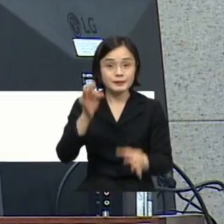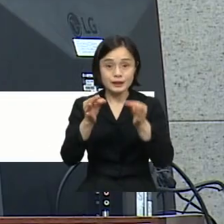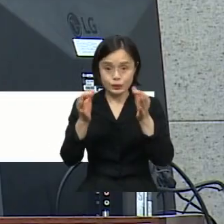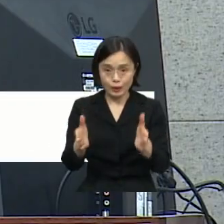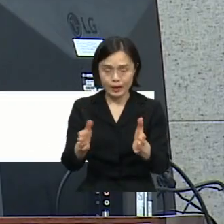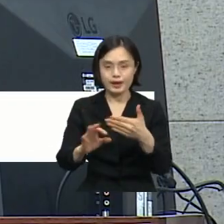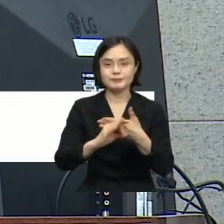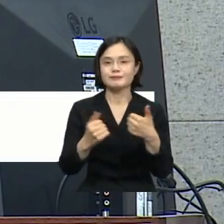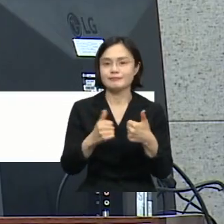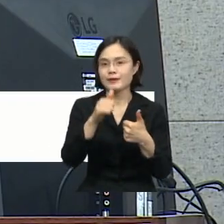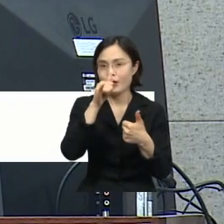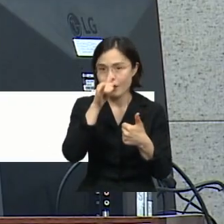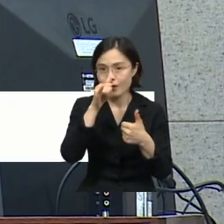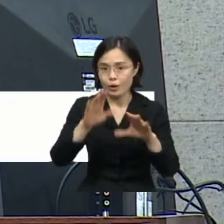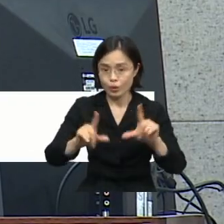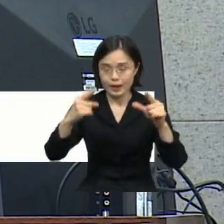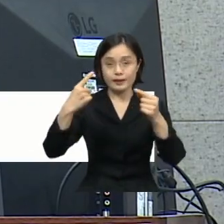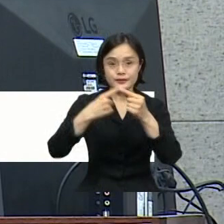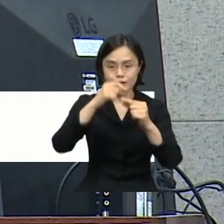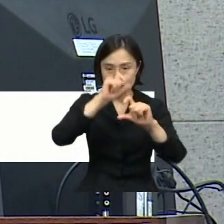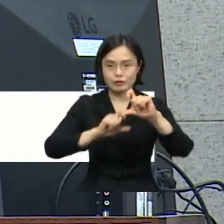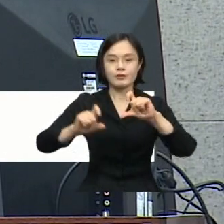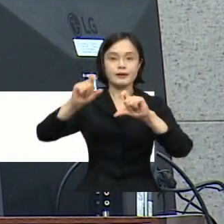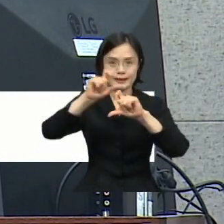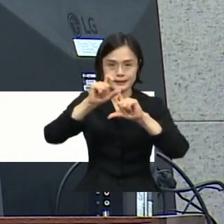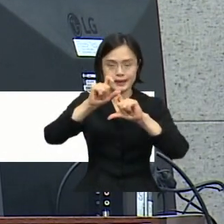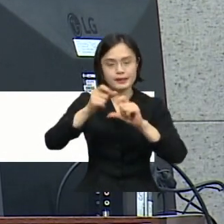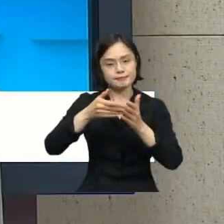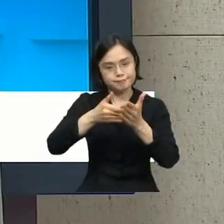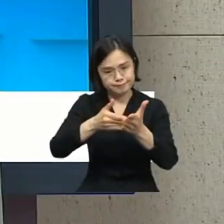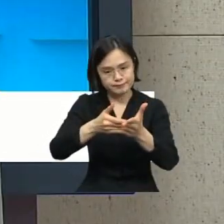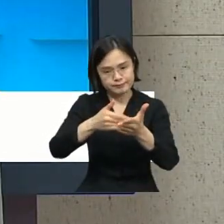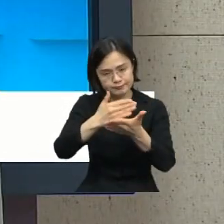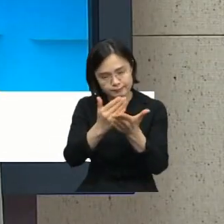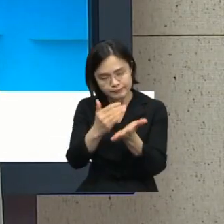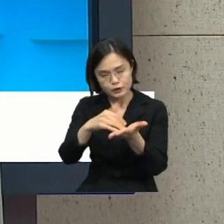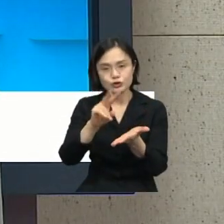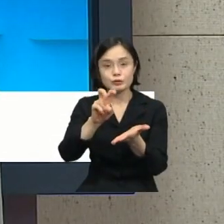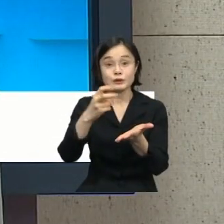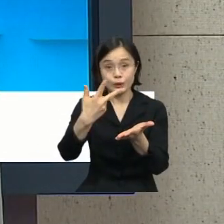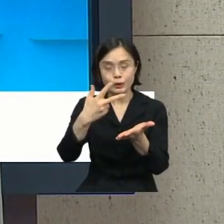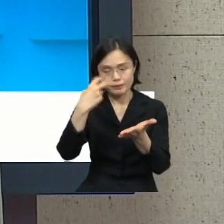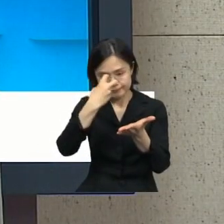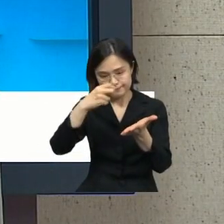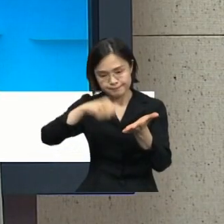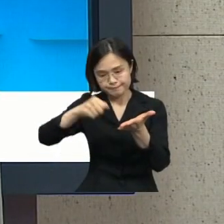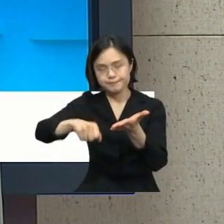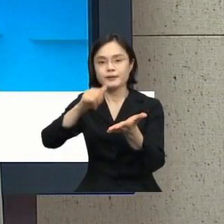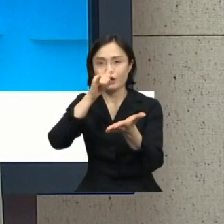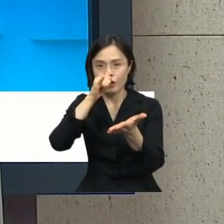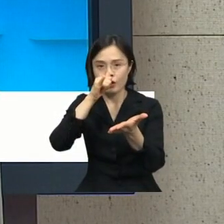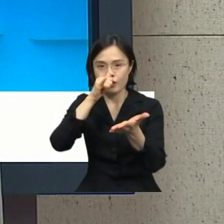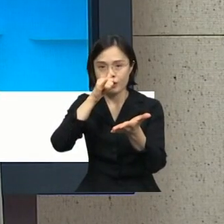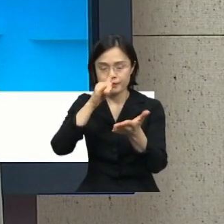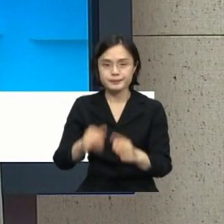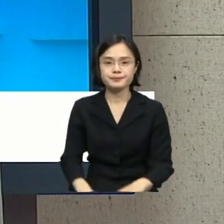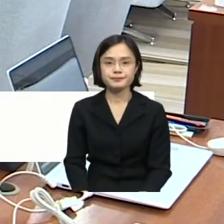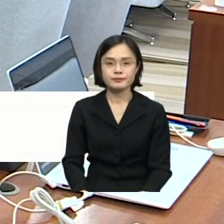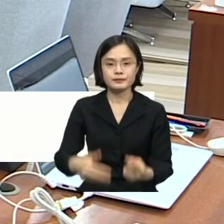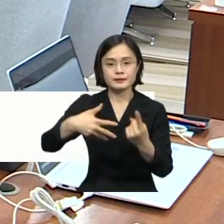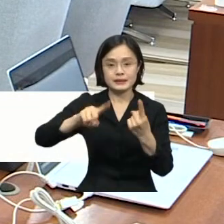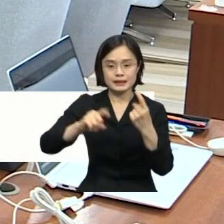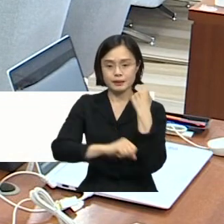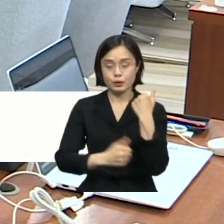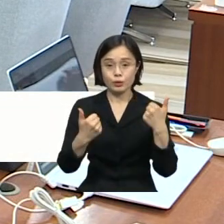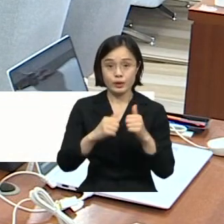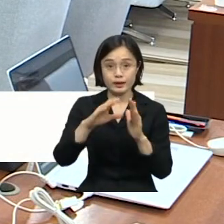임시회에서 올해 첫 추경 예산안을 포함해 모두 27개의 안건을 처리합니다 개회식 직후 열린 제 1차